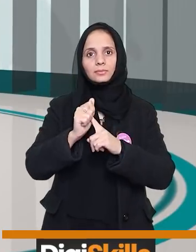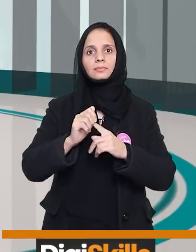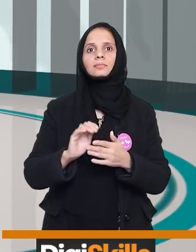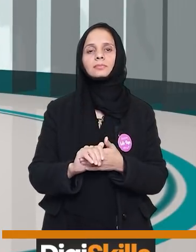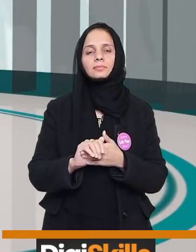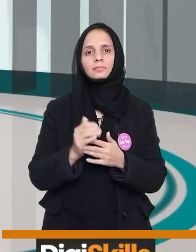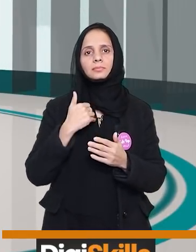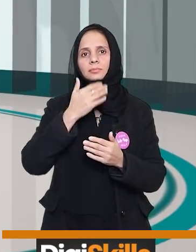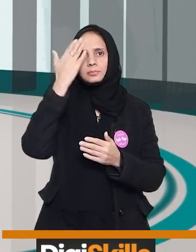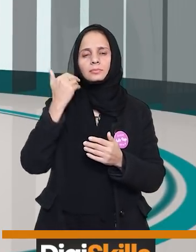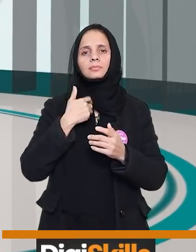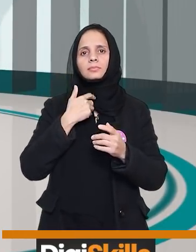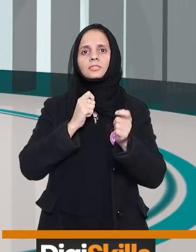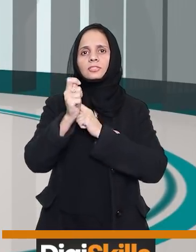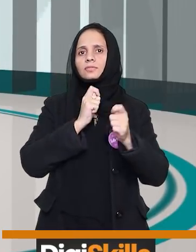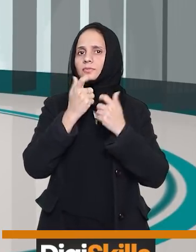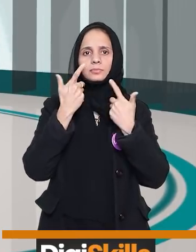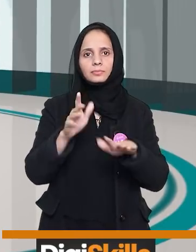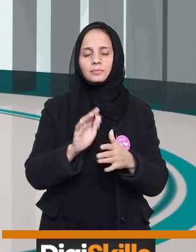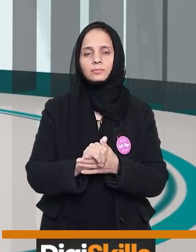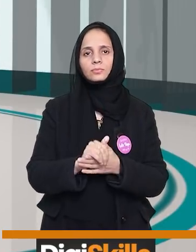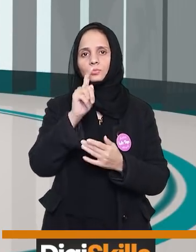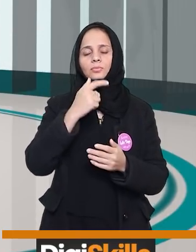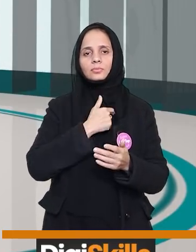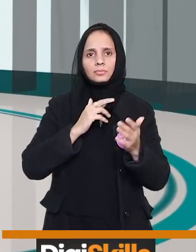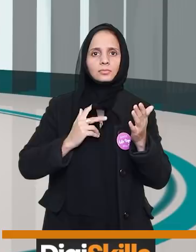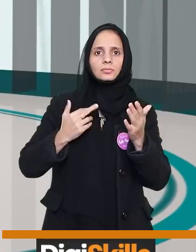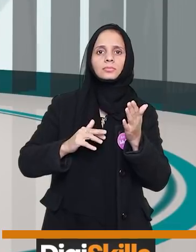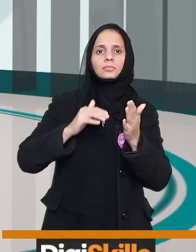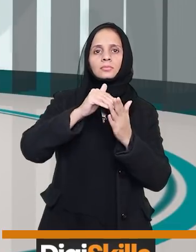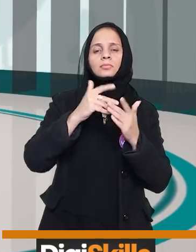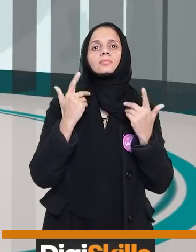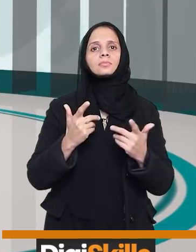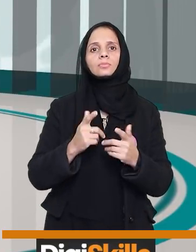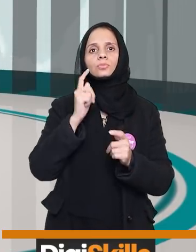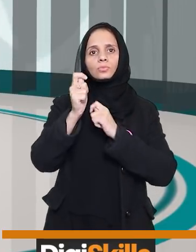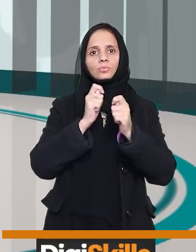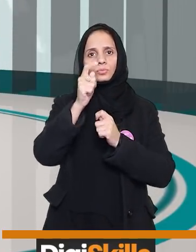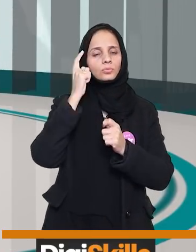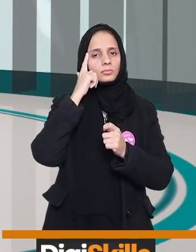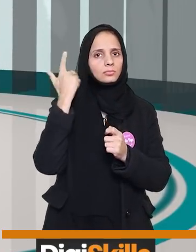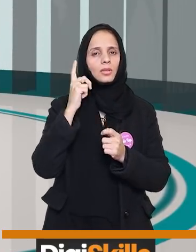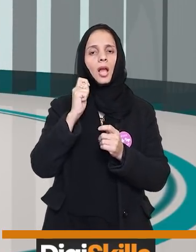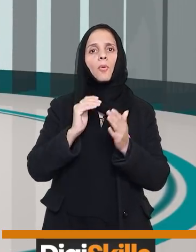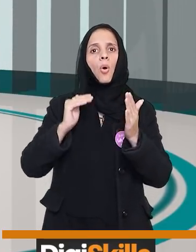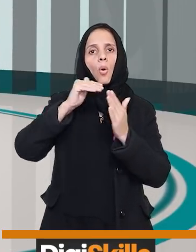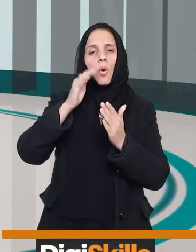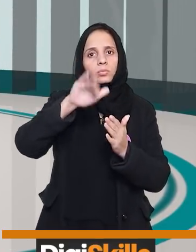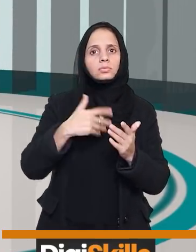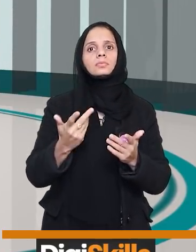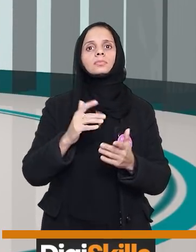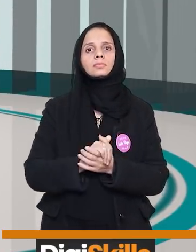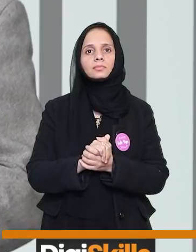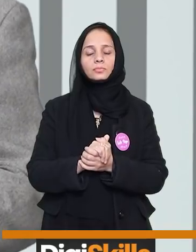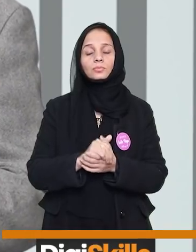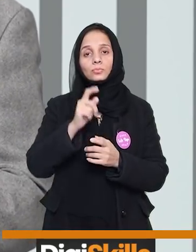ہم پہلے بھی ڈسکس کر چکے ہیں کہ اگر آپ کو یہی نہیں پتا کہ آپ کی منزل کیا ہے تو آپ کو یہ بھی معلوم نہیں ہوگا کہ آپ نے وہاں تک پہنچنا